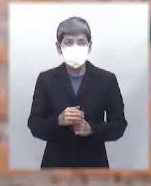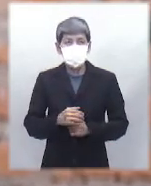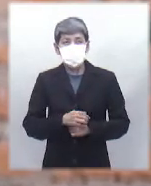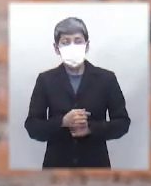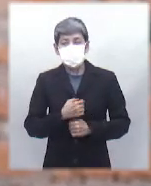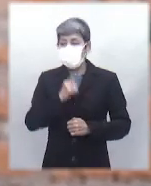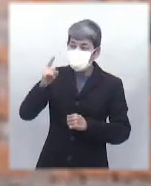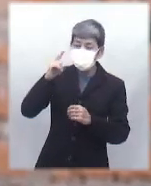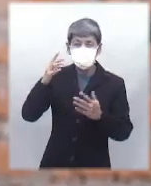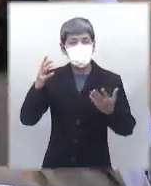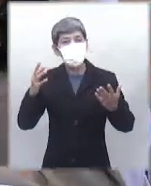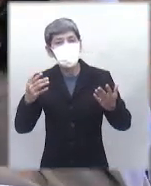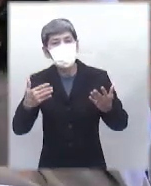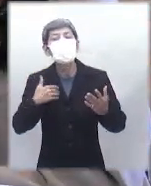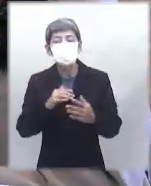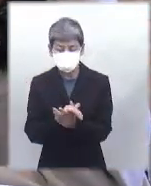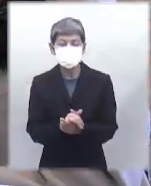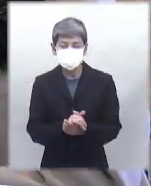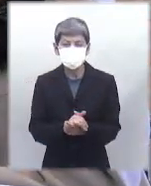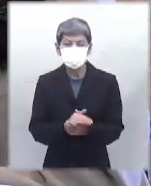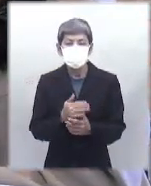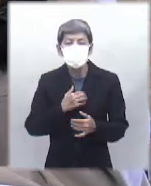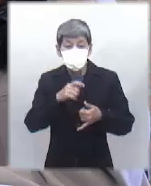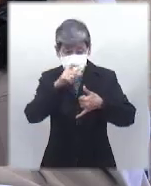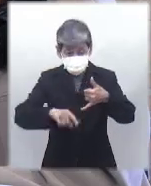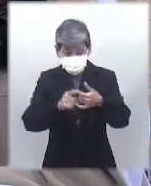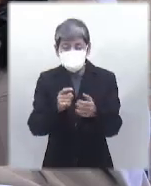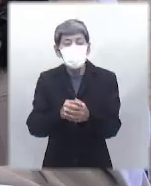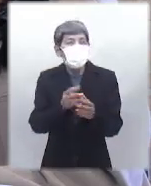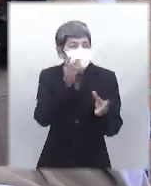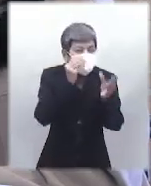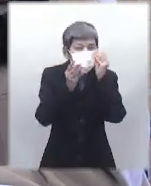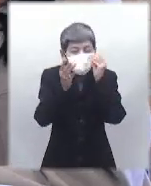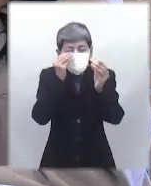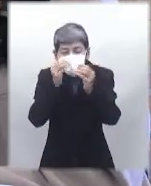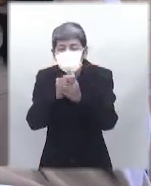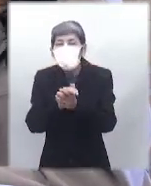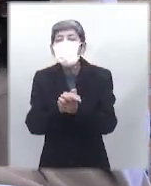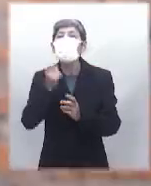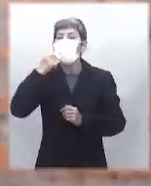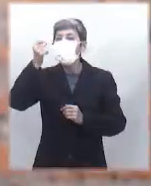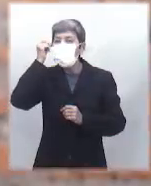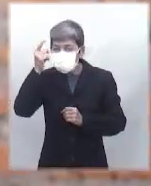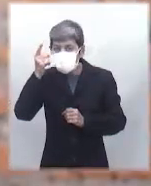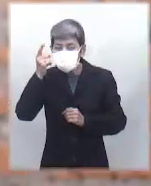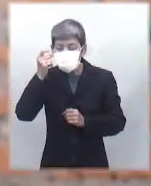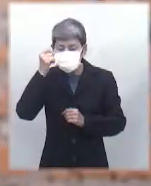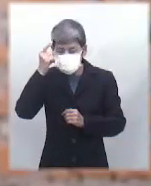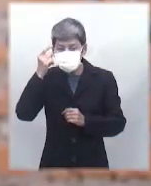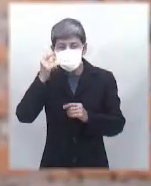ก็มาต่อว่าเขาก็มีอะไรอย่างเงี้ยเขาได้กับเผชิญไทยกับโลกแห่งความเป็นจริงได้